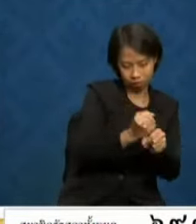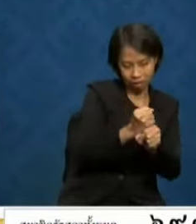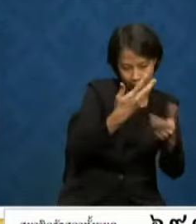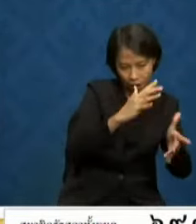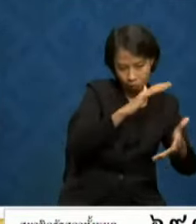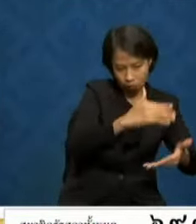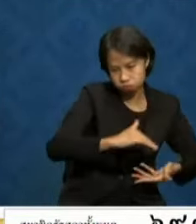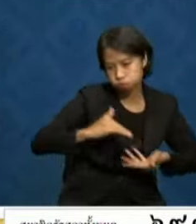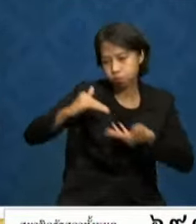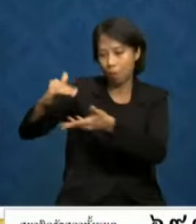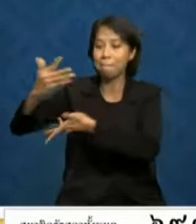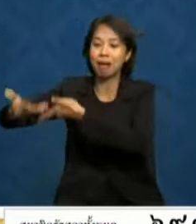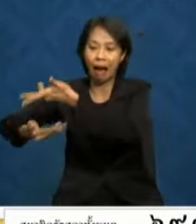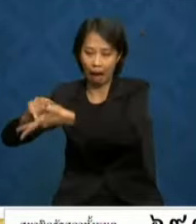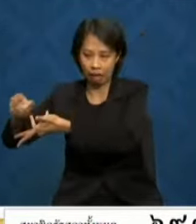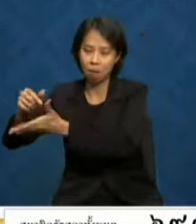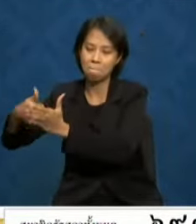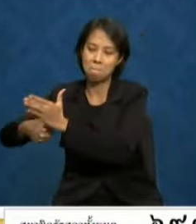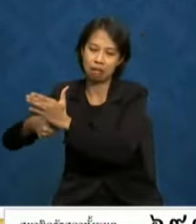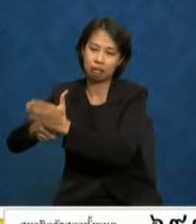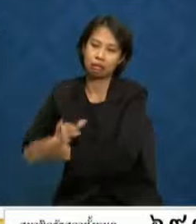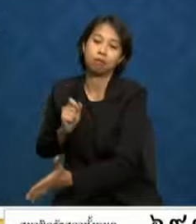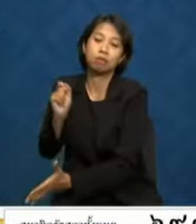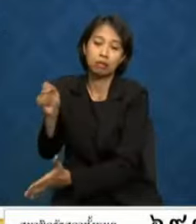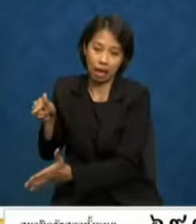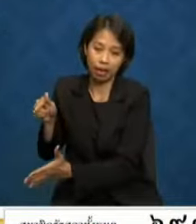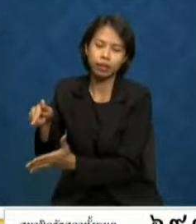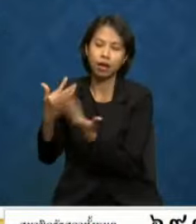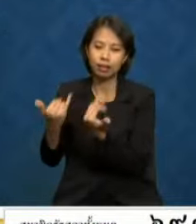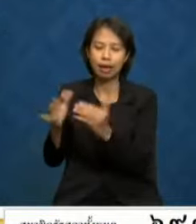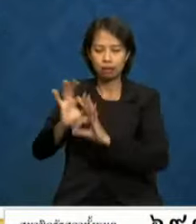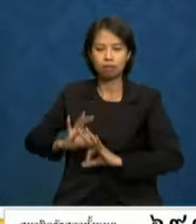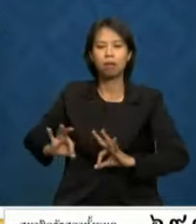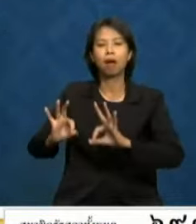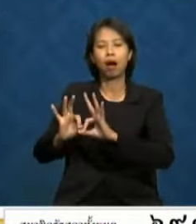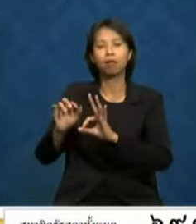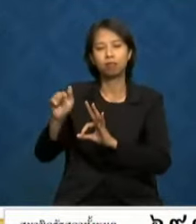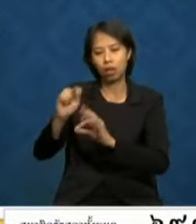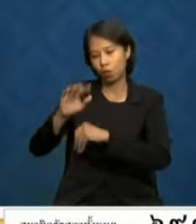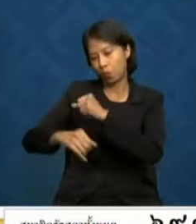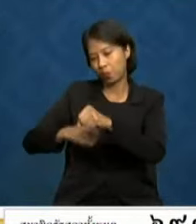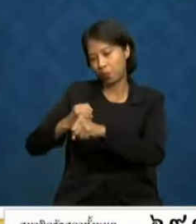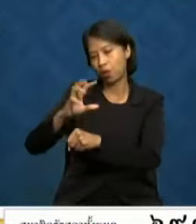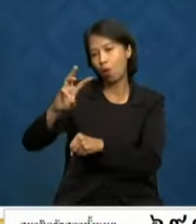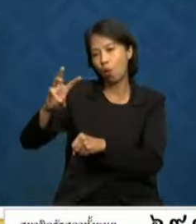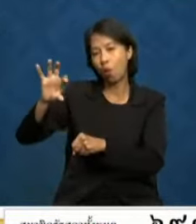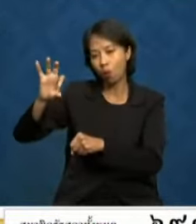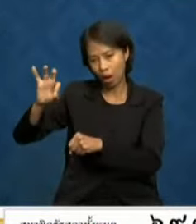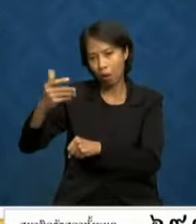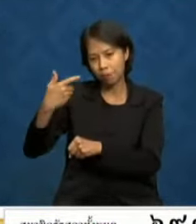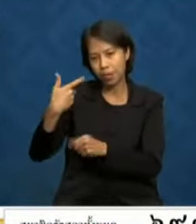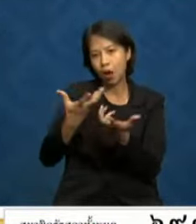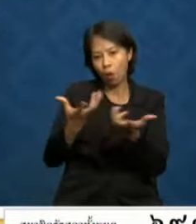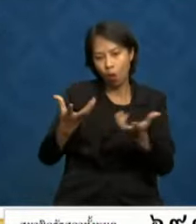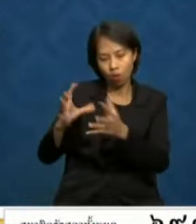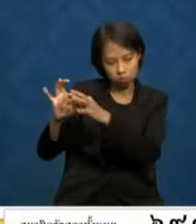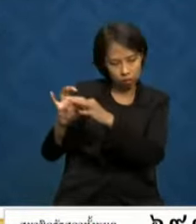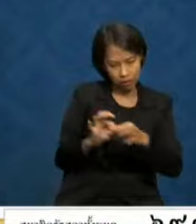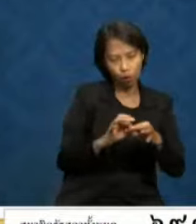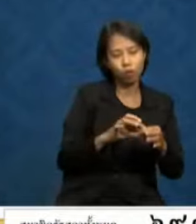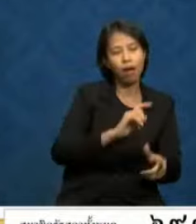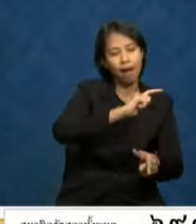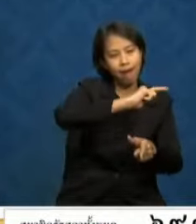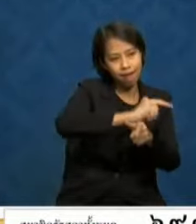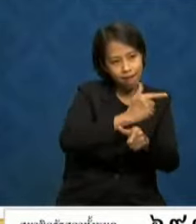ครับเป็นเรื่องสำคัญมากซึ่งจะมีผลในปี69ส่งผลต่อผลิตภัณฑ์หลายตัวนะครับไม่ว่าจะเป็นปูนซีเมนต์เหล็ก